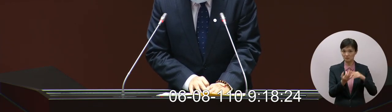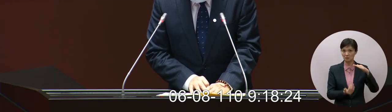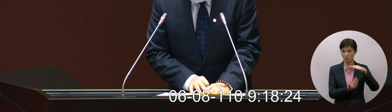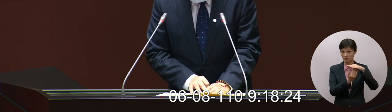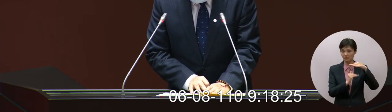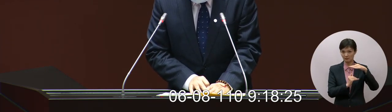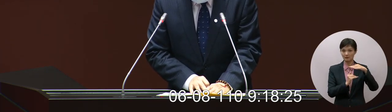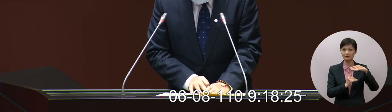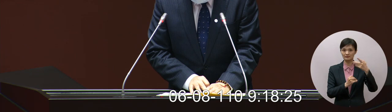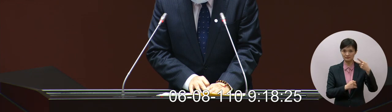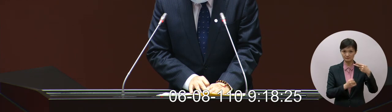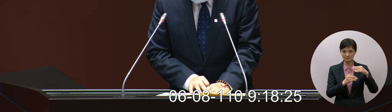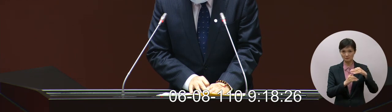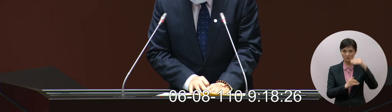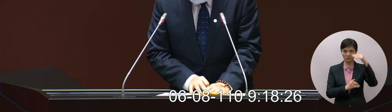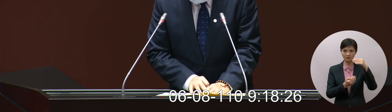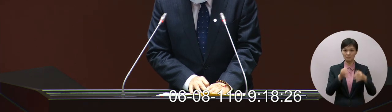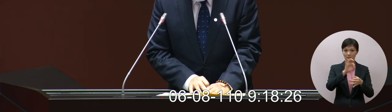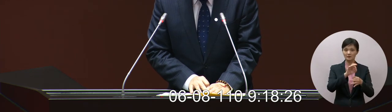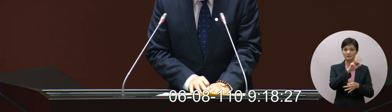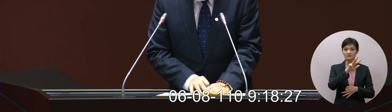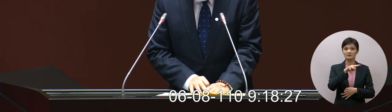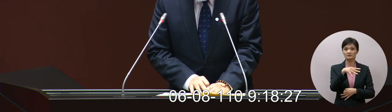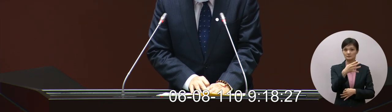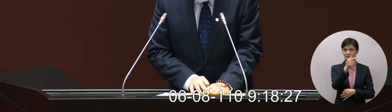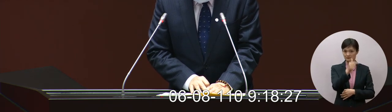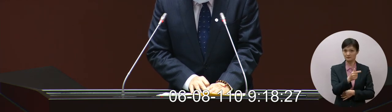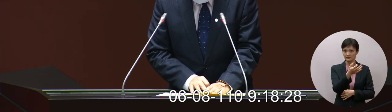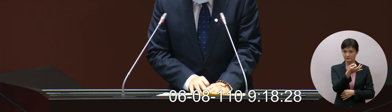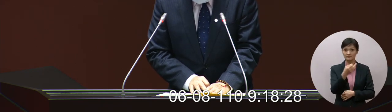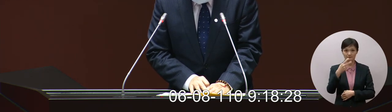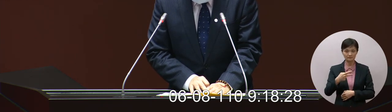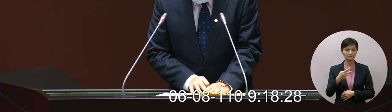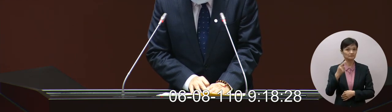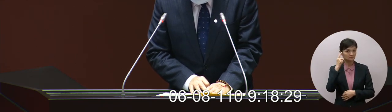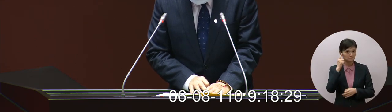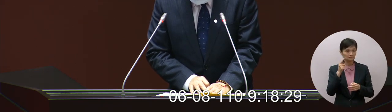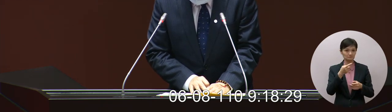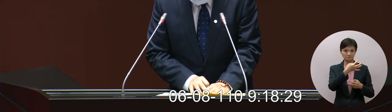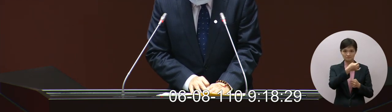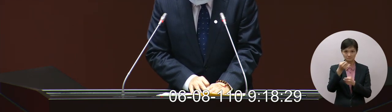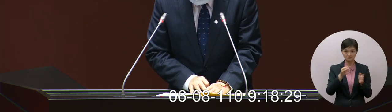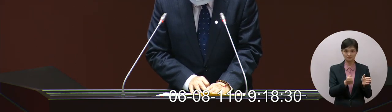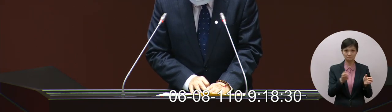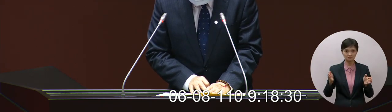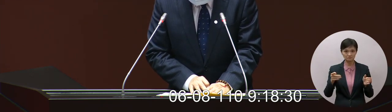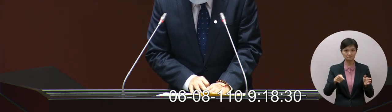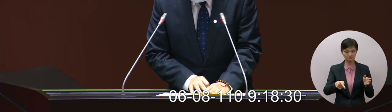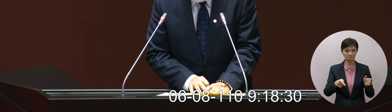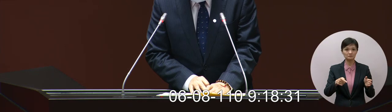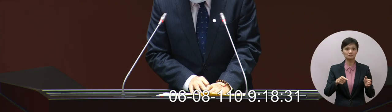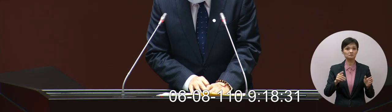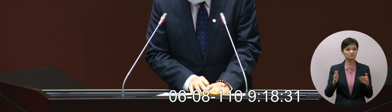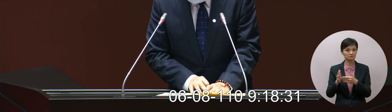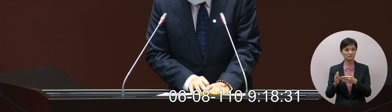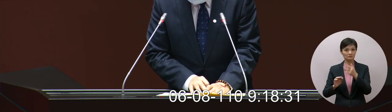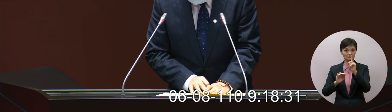提高至新台币8400亿元，并延长特别条例及其特别预算施行期间